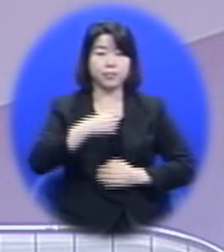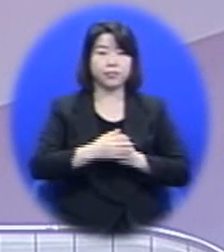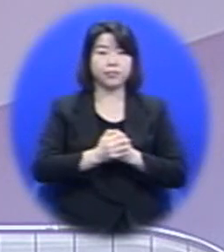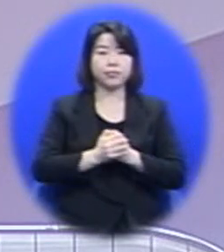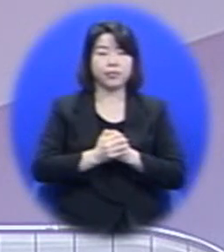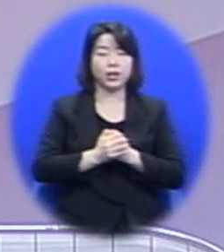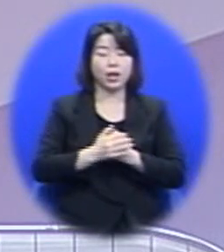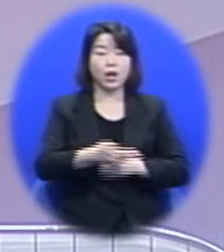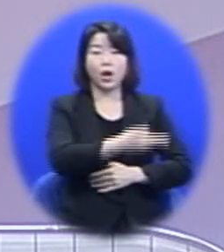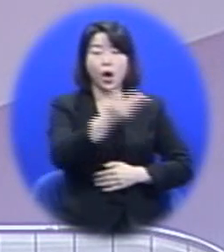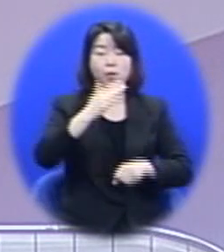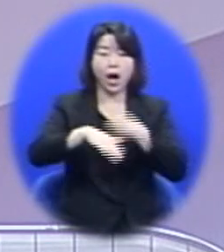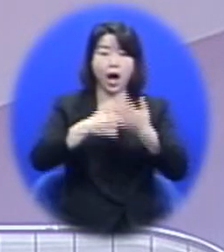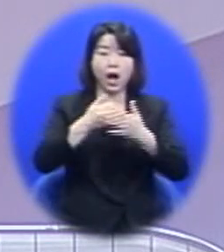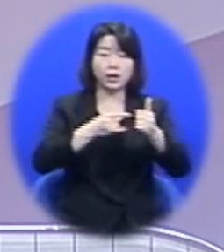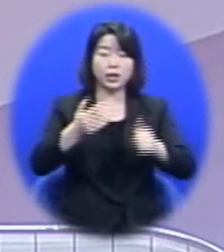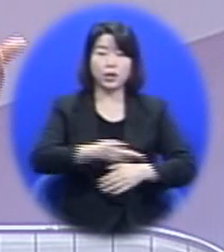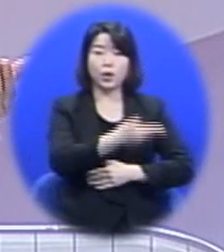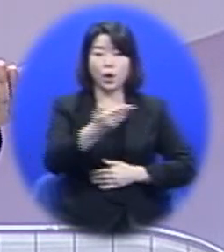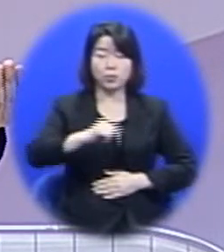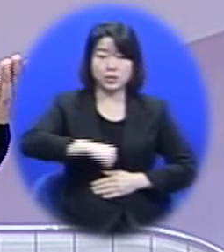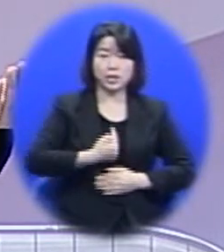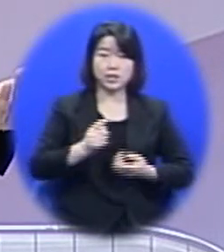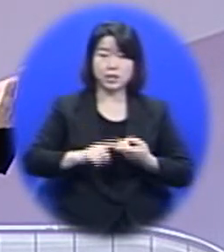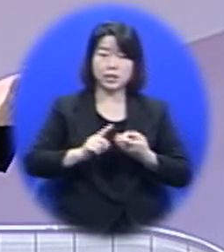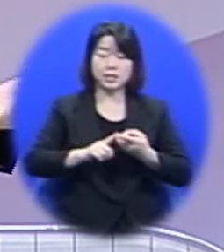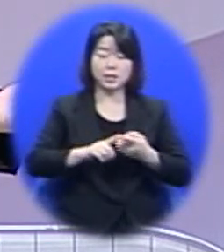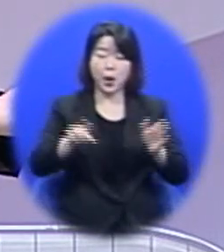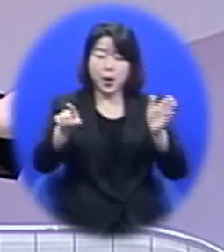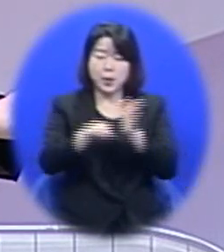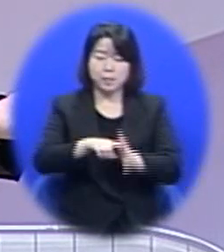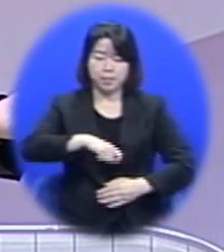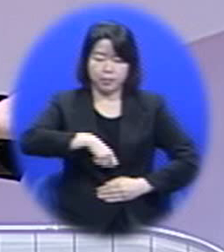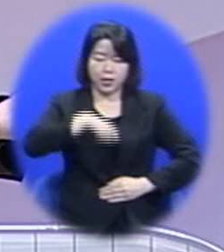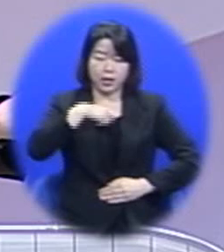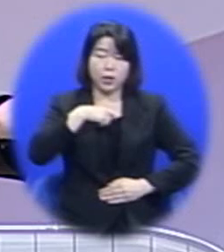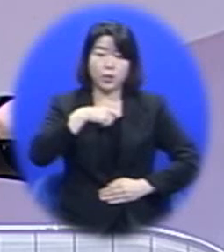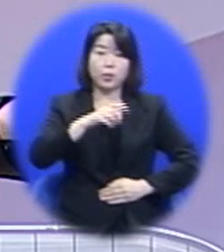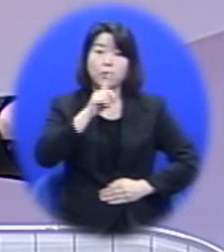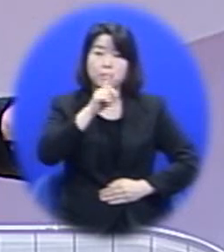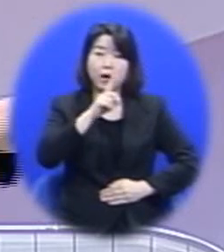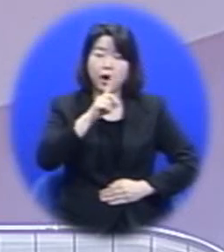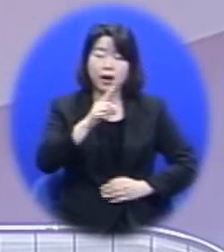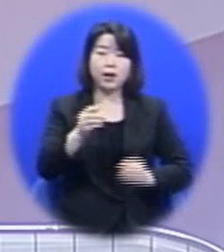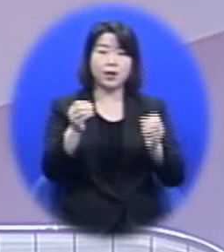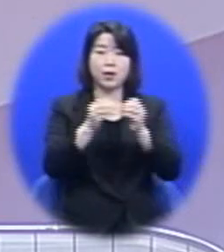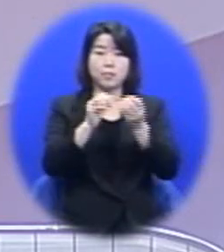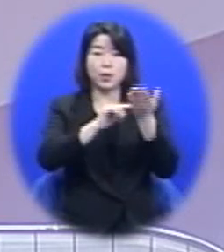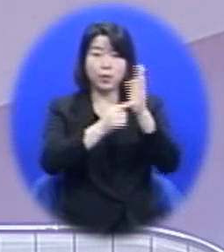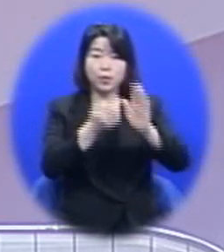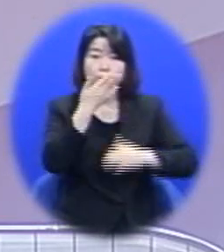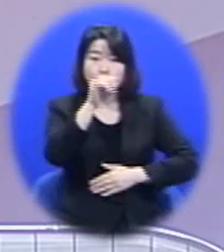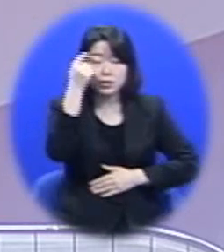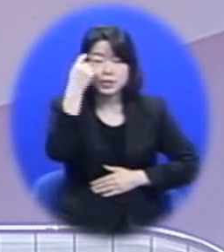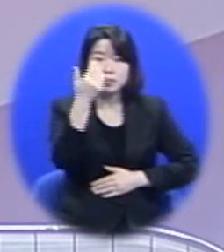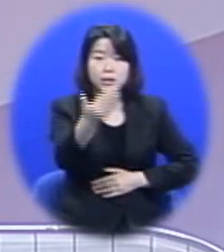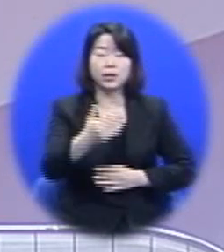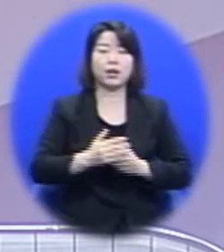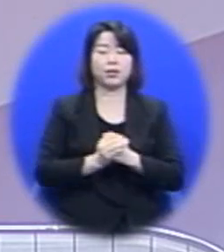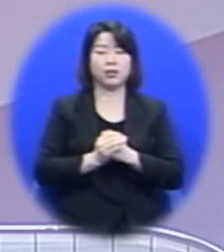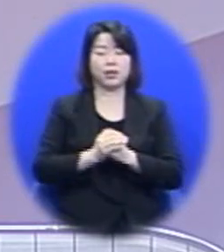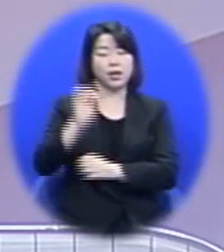여러분은 하나님께 여러분 자신에 대해서 신실하다고 이렇게 표현할 수 있겠습니까? 다윗은 지금